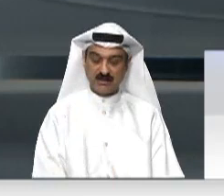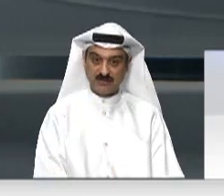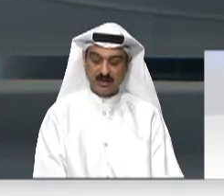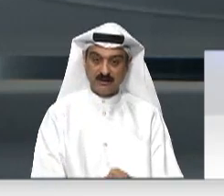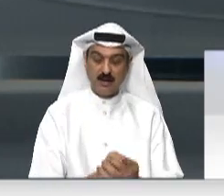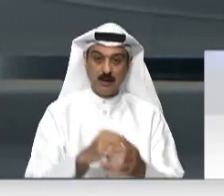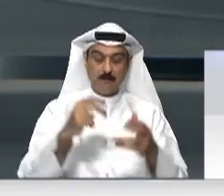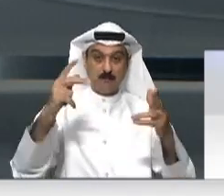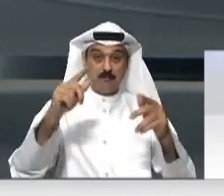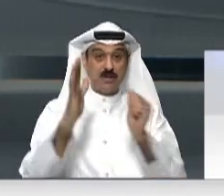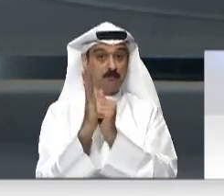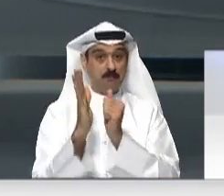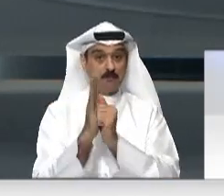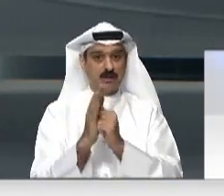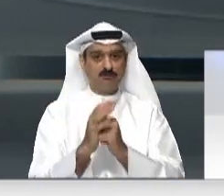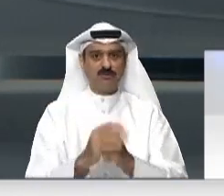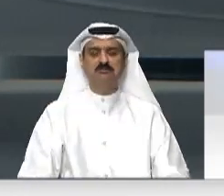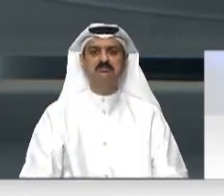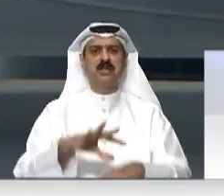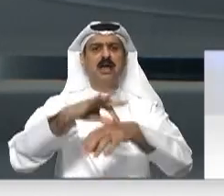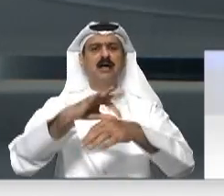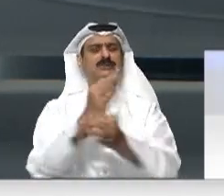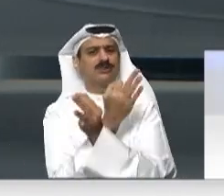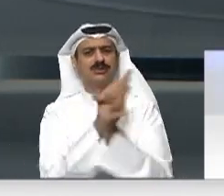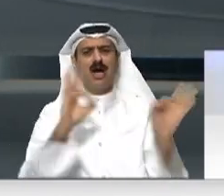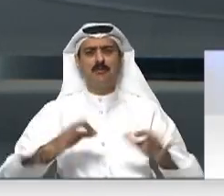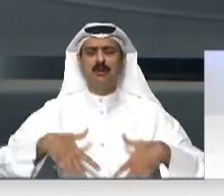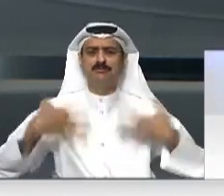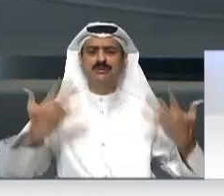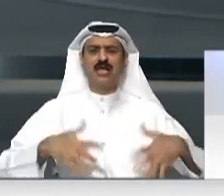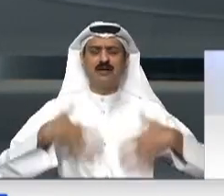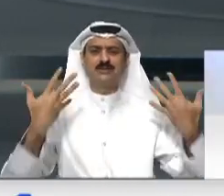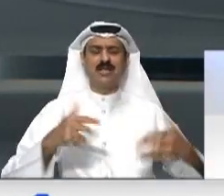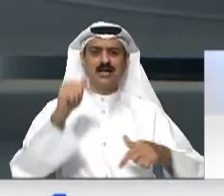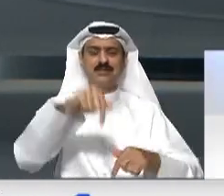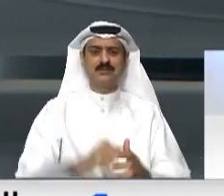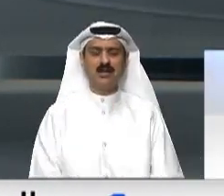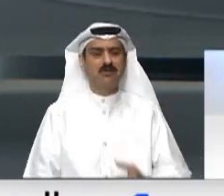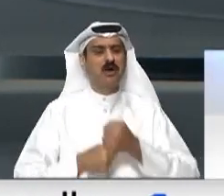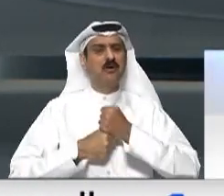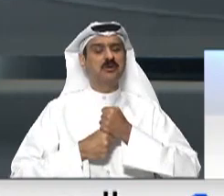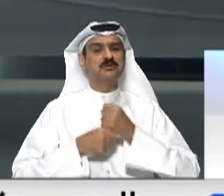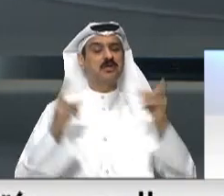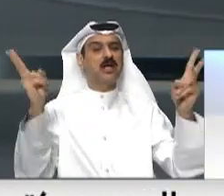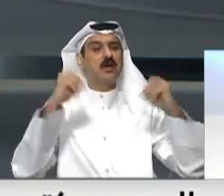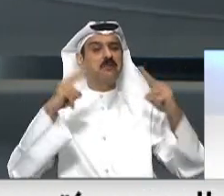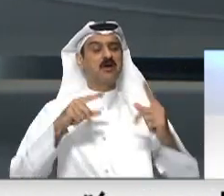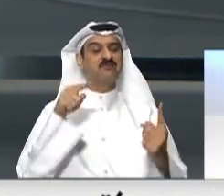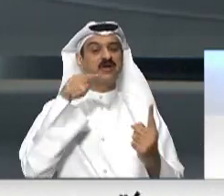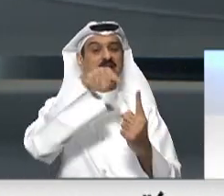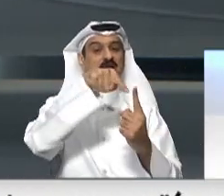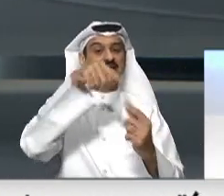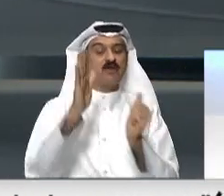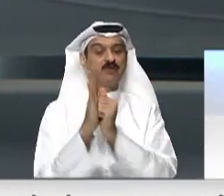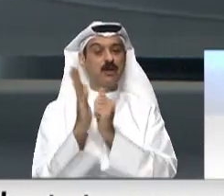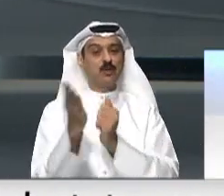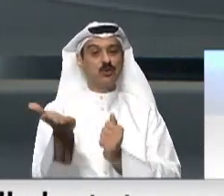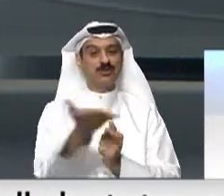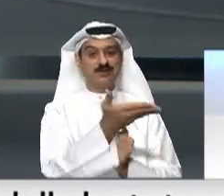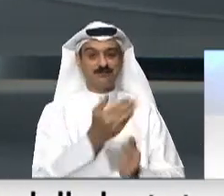اشاع الفرحه في نفوس قاطنيها الذين ينتظرون وصول الكهرباء لمساكنهم في القريب